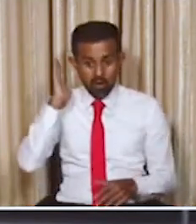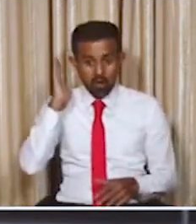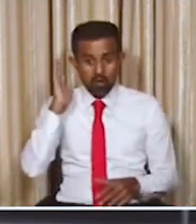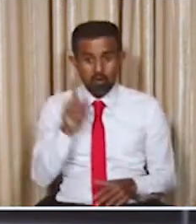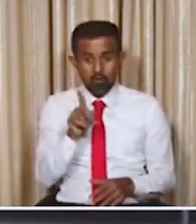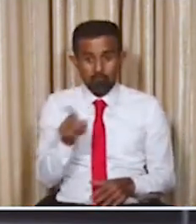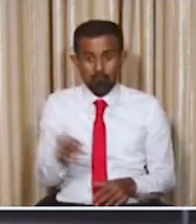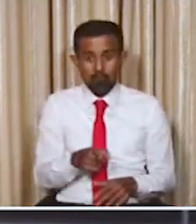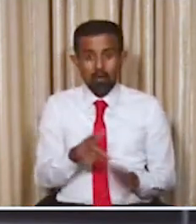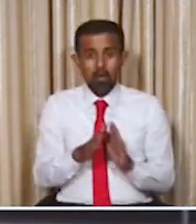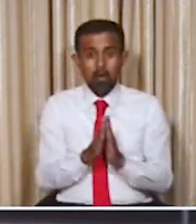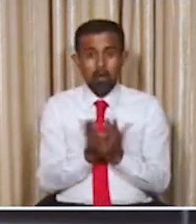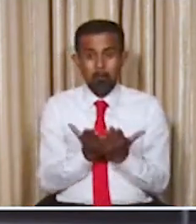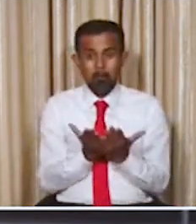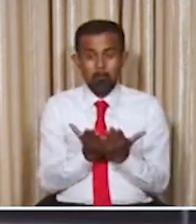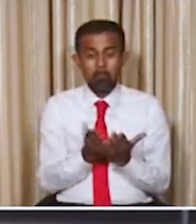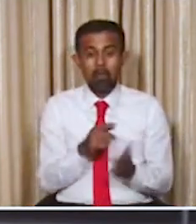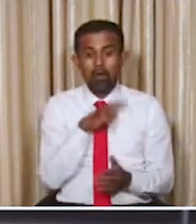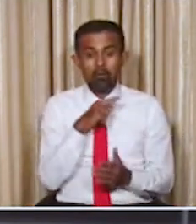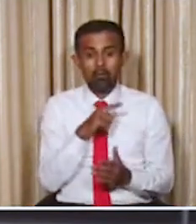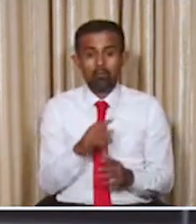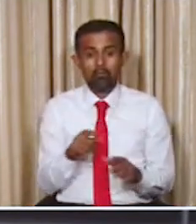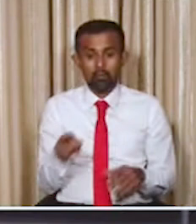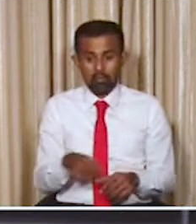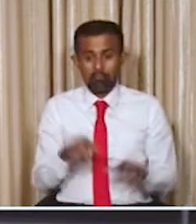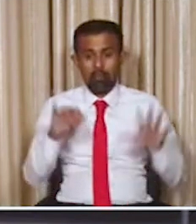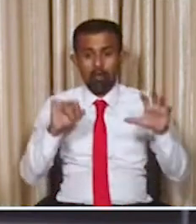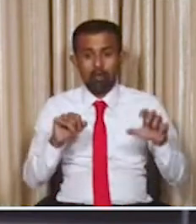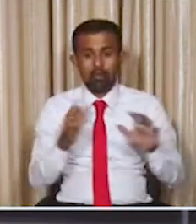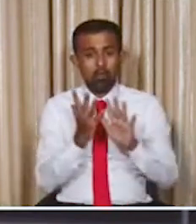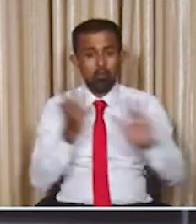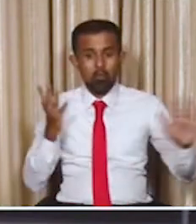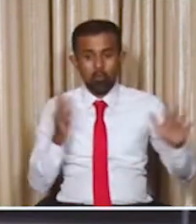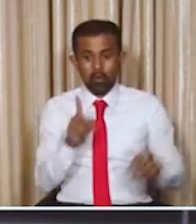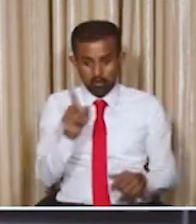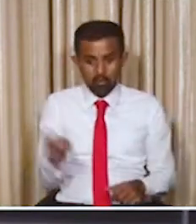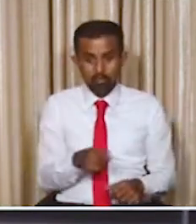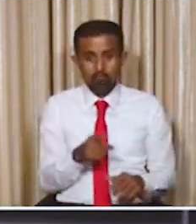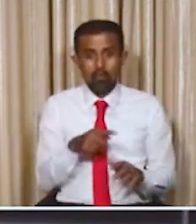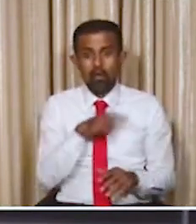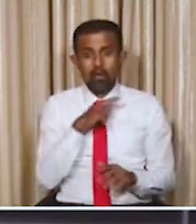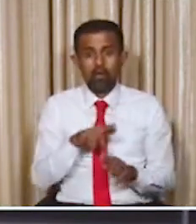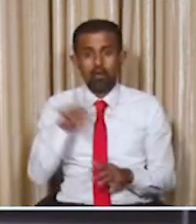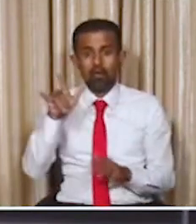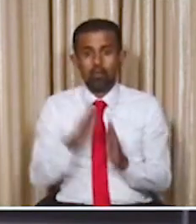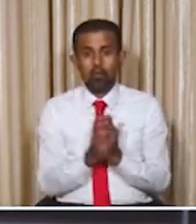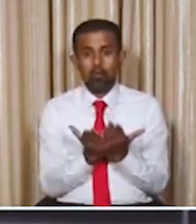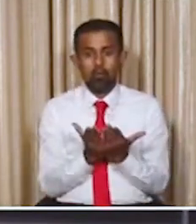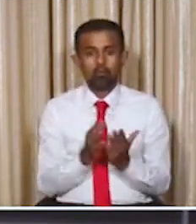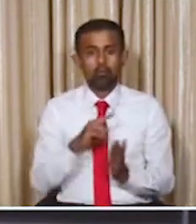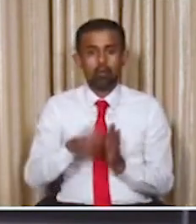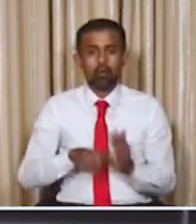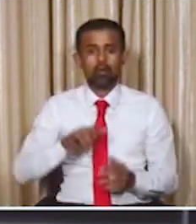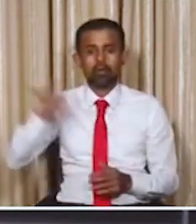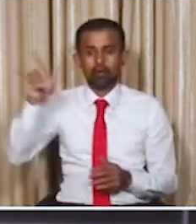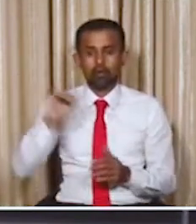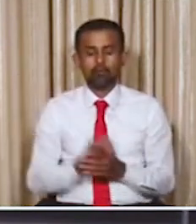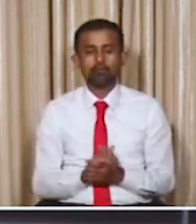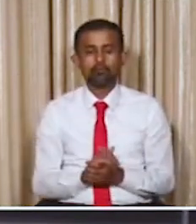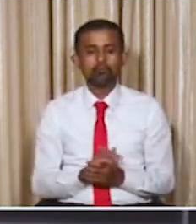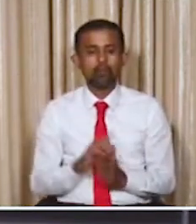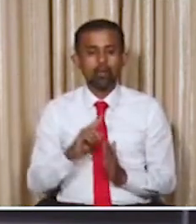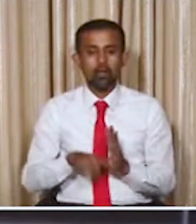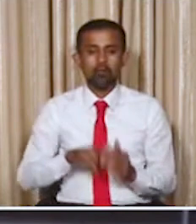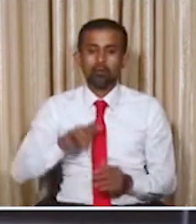ඩේ පාස්පෝර්ට් ගන්න 6000ක් ඉන්නවා පෝලිමේ. ඒ වන් ඩේ පාස්පෝර්ට් එක ගන්න. ඇයි මේ රටෙන් යන්න? දැන් මේ